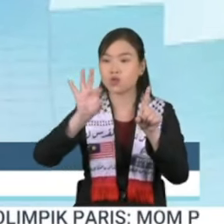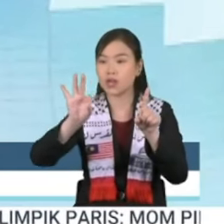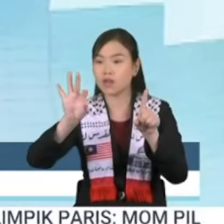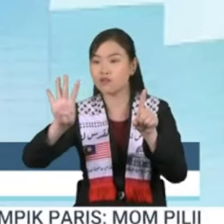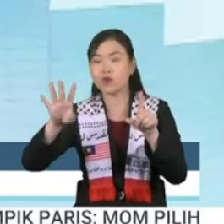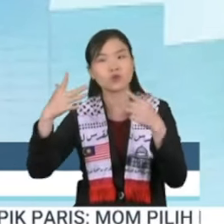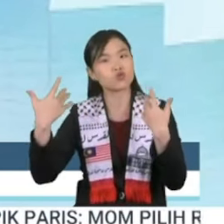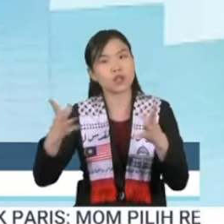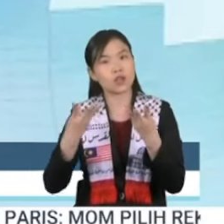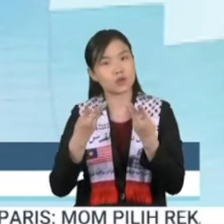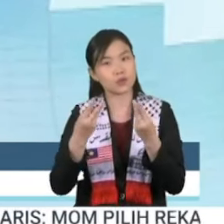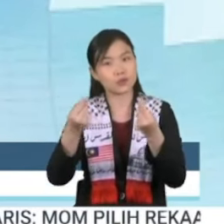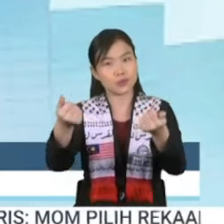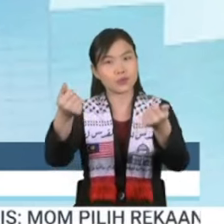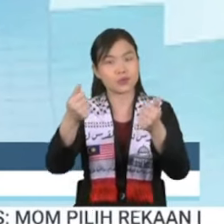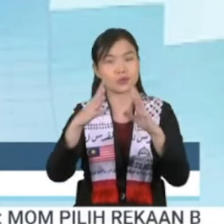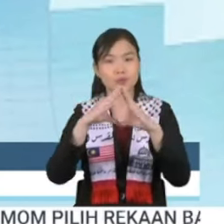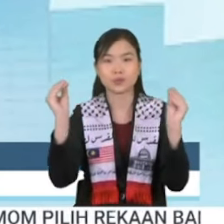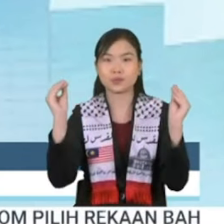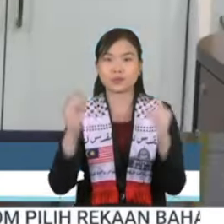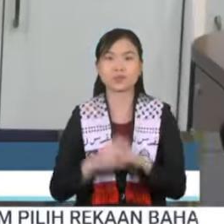berjaya diselesaikan.